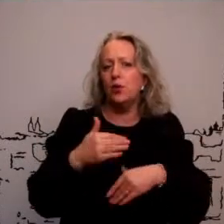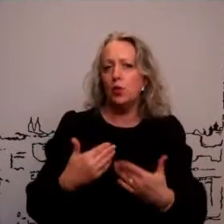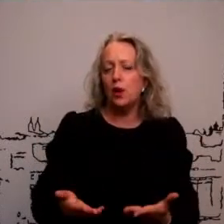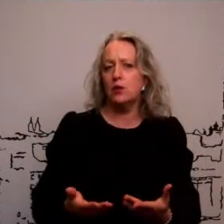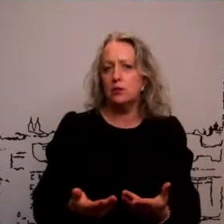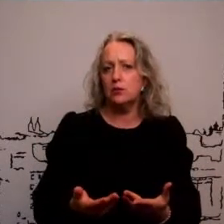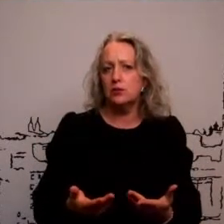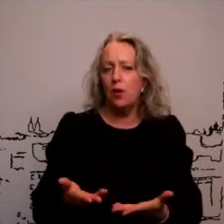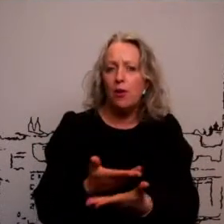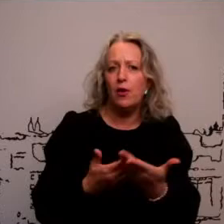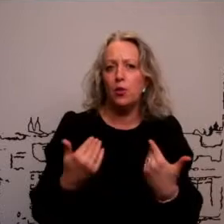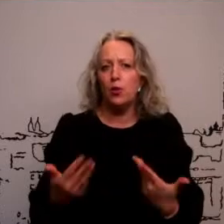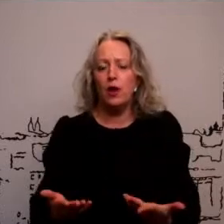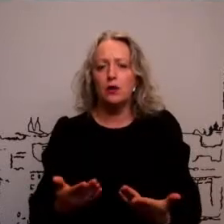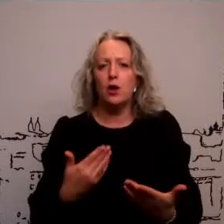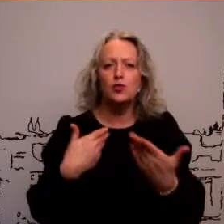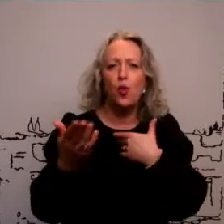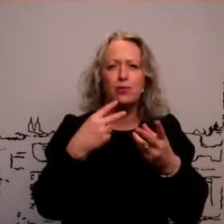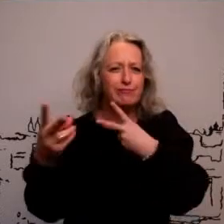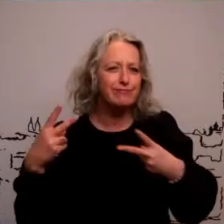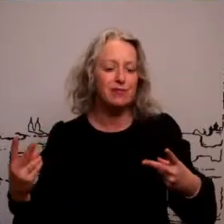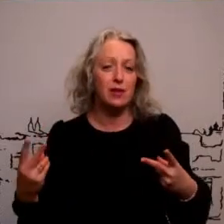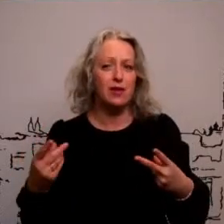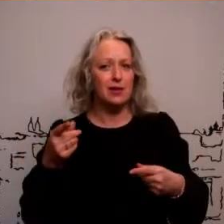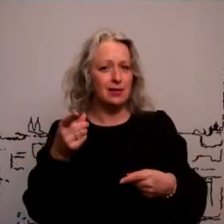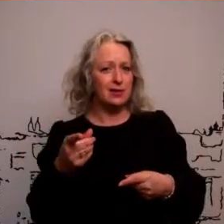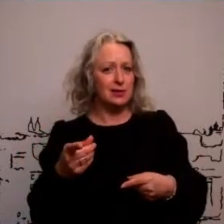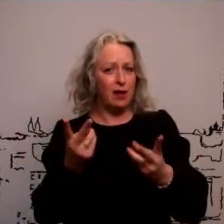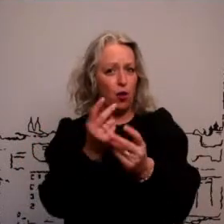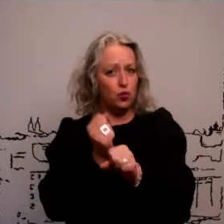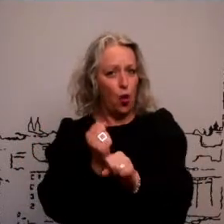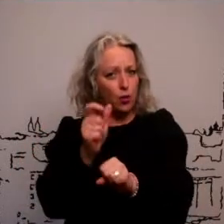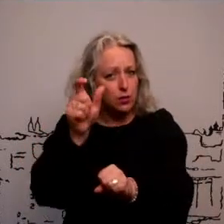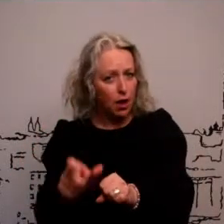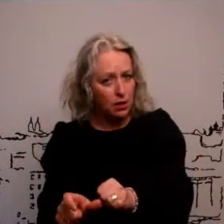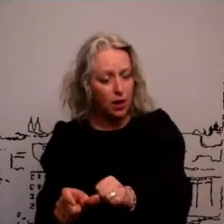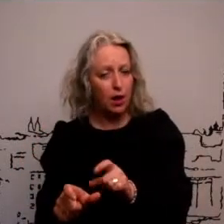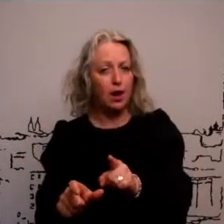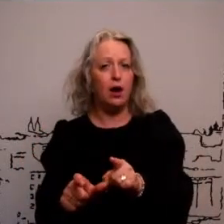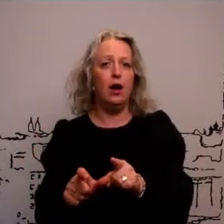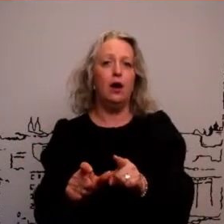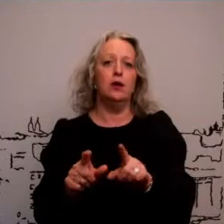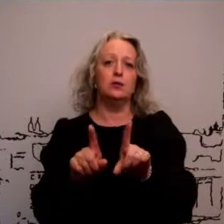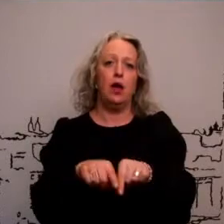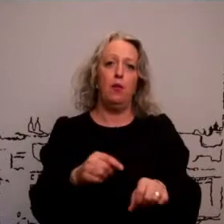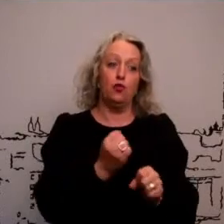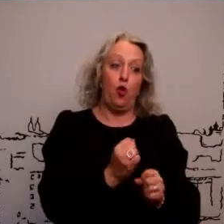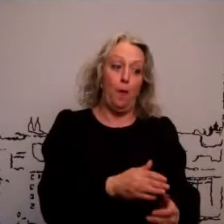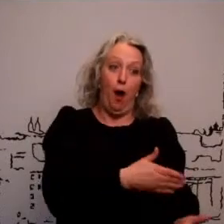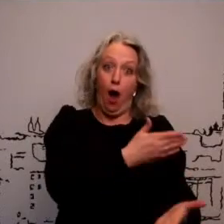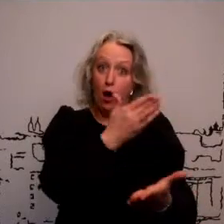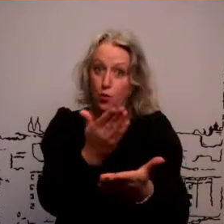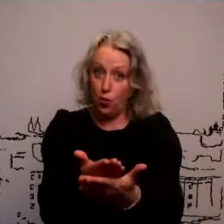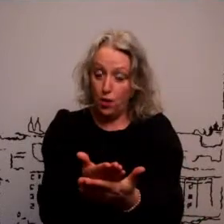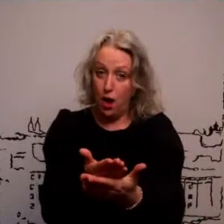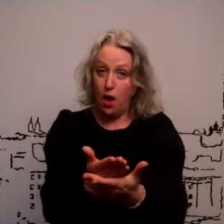suhteid on siis nagu mitu tükki, eks ju, et sa oled nagu töötajad ja tööpakkuja, sa oled